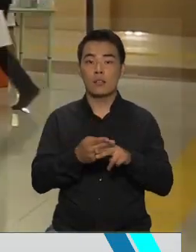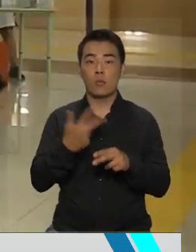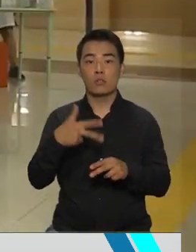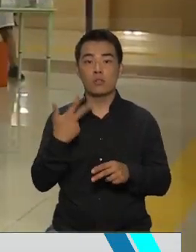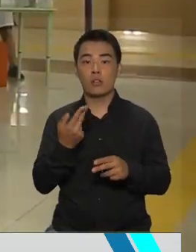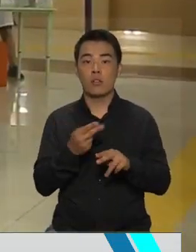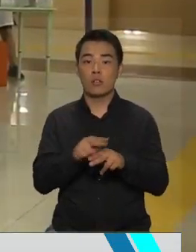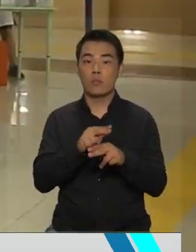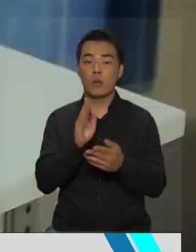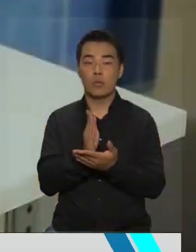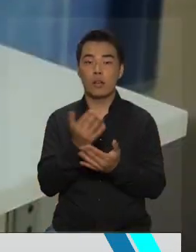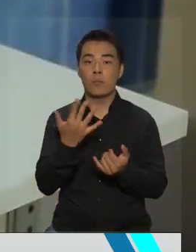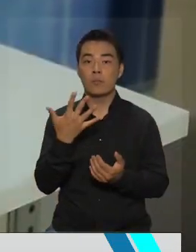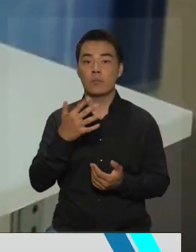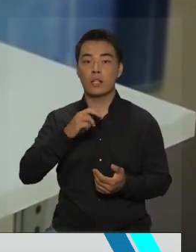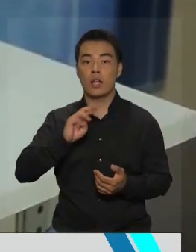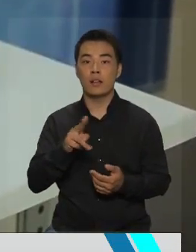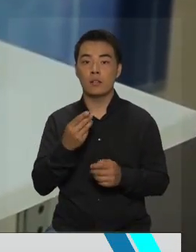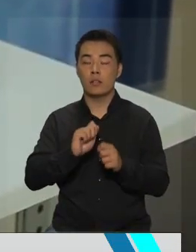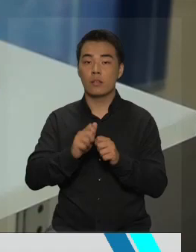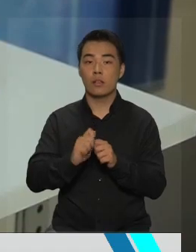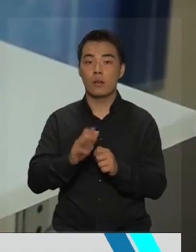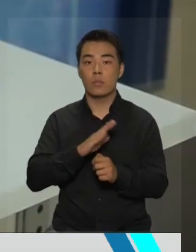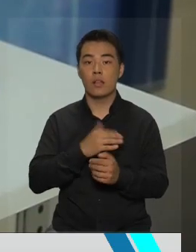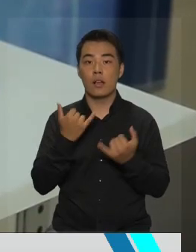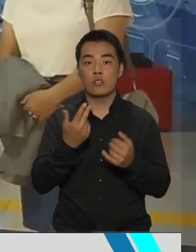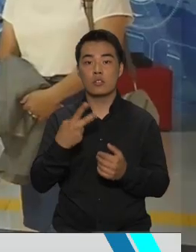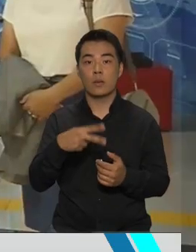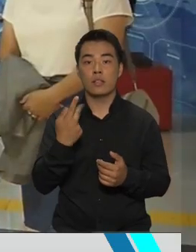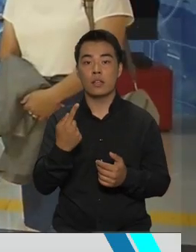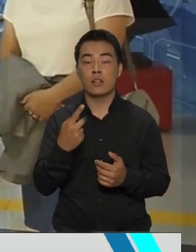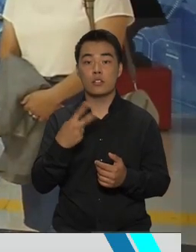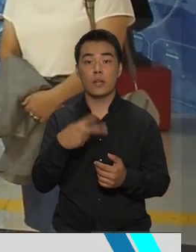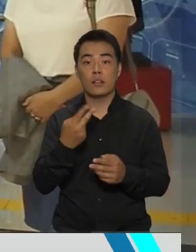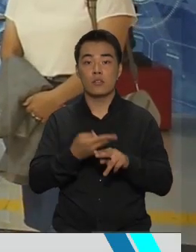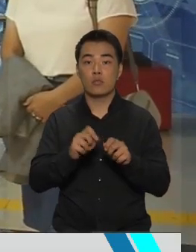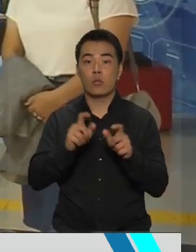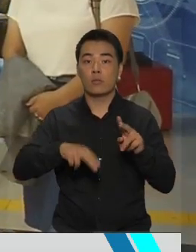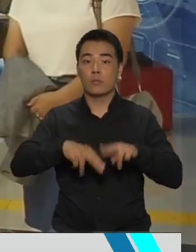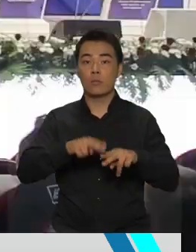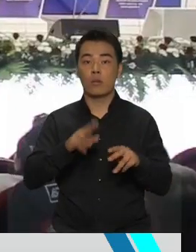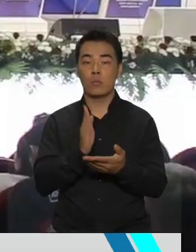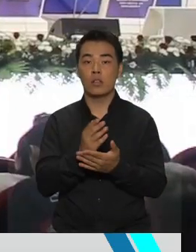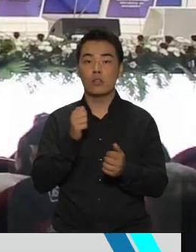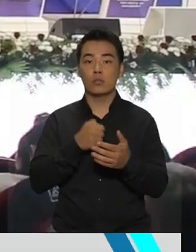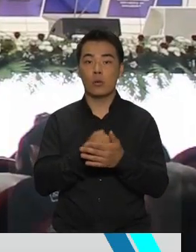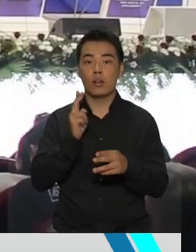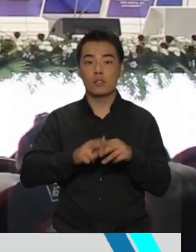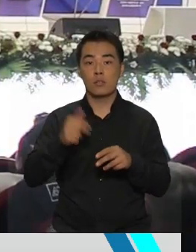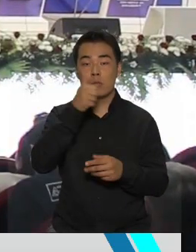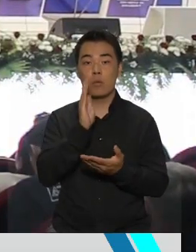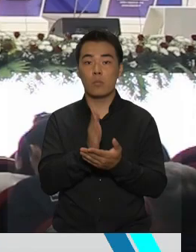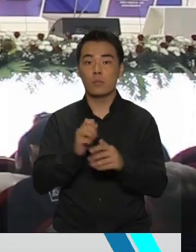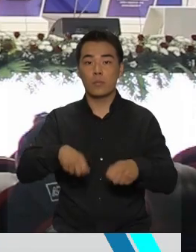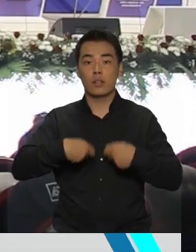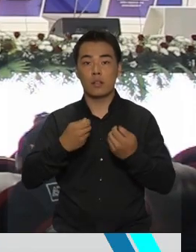жүргізу үшін қазынадан 5 миллиард теңге бөлінді. Өңірде 22 мектеп салынуда. Оның 6-ауын жыл соңына дейін пайдалануға беру жоспарлануда.